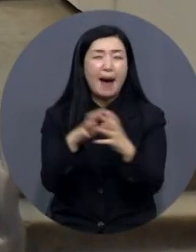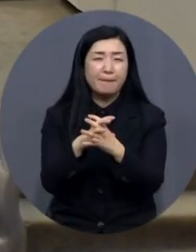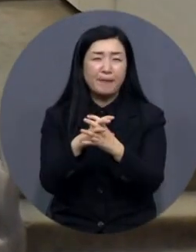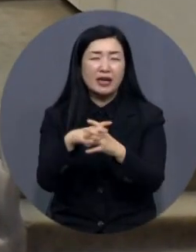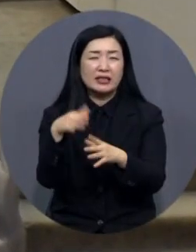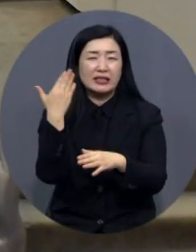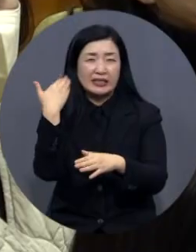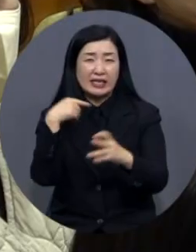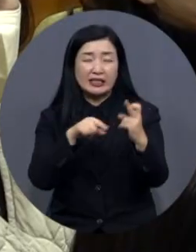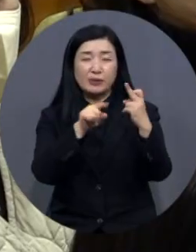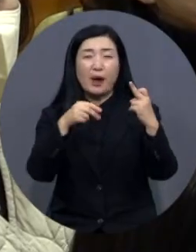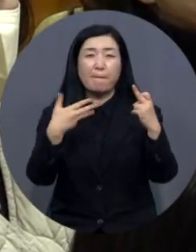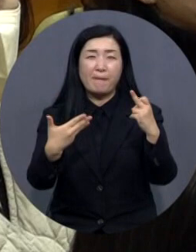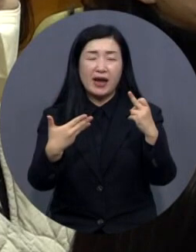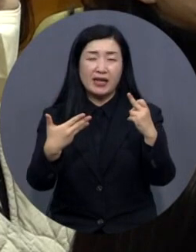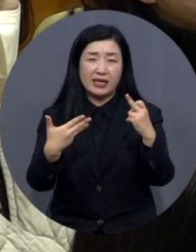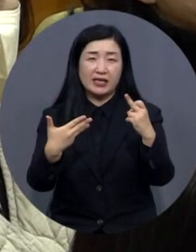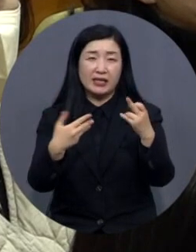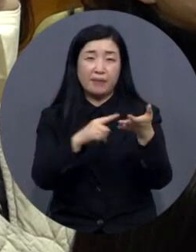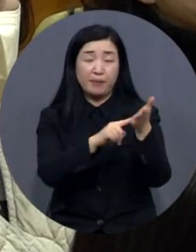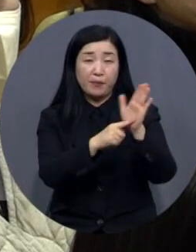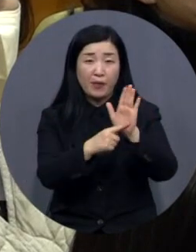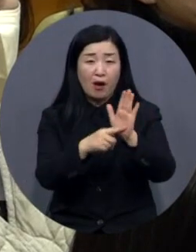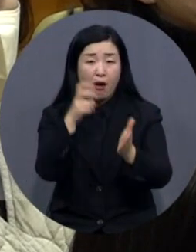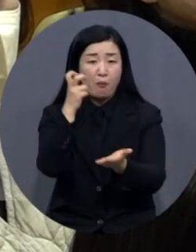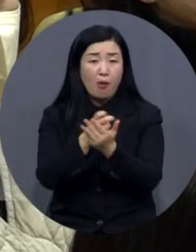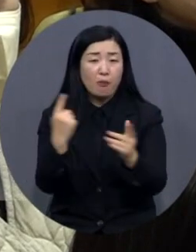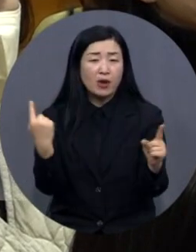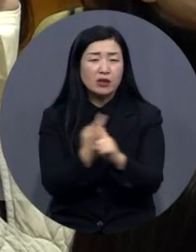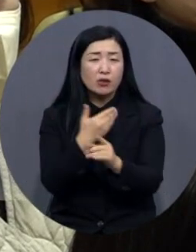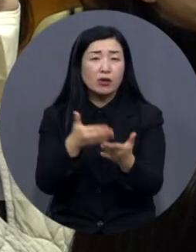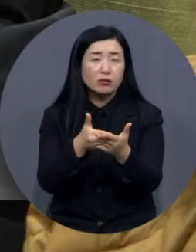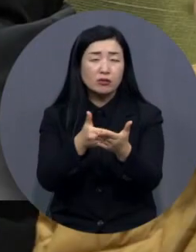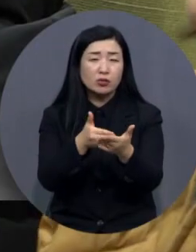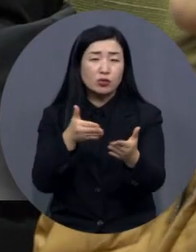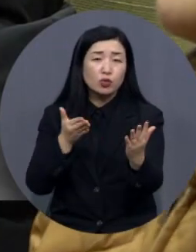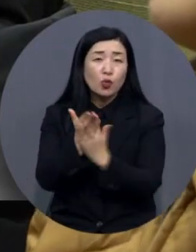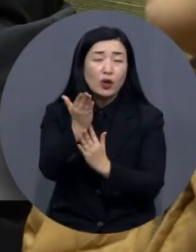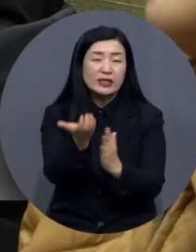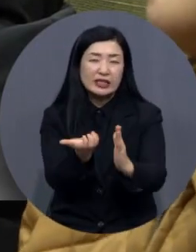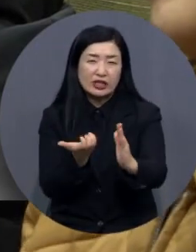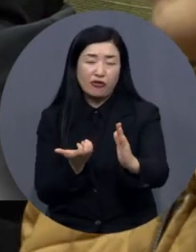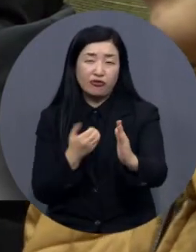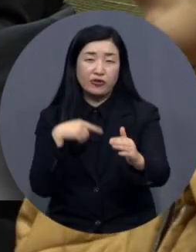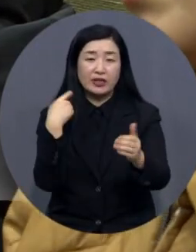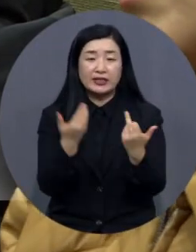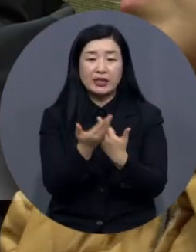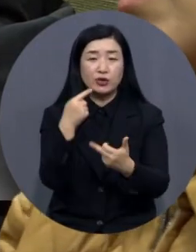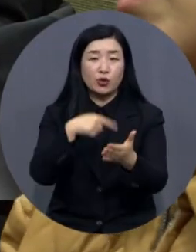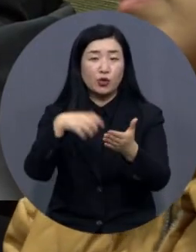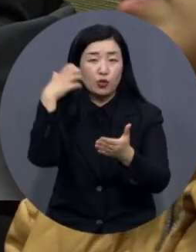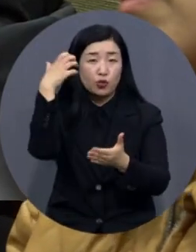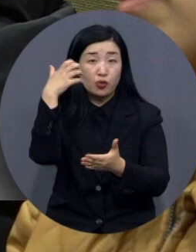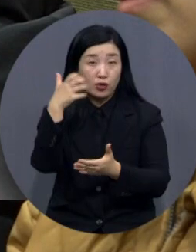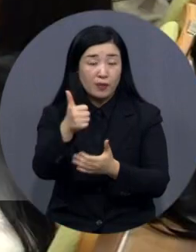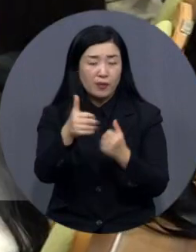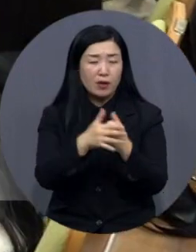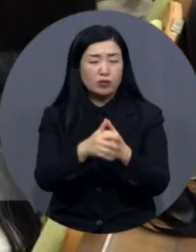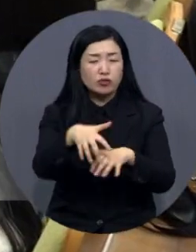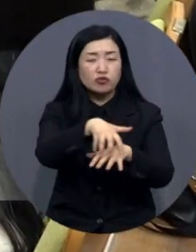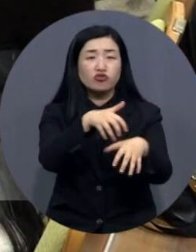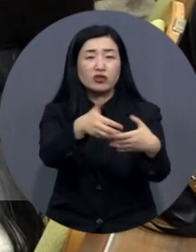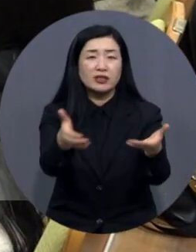지난 8일. 교사들은 법 개정안이 통과되기 전인 지난 9월 제주도교육청이 유보통합 추진단을